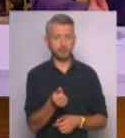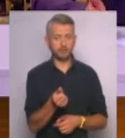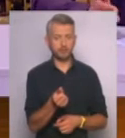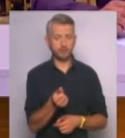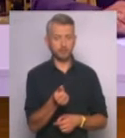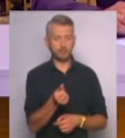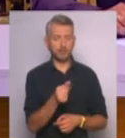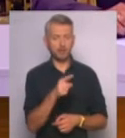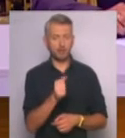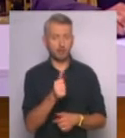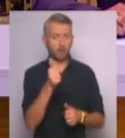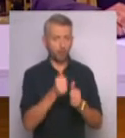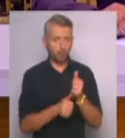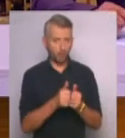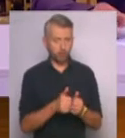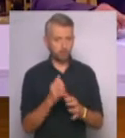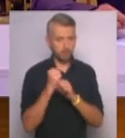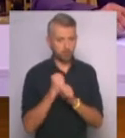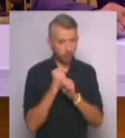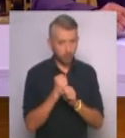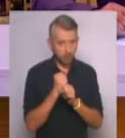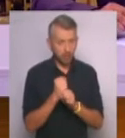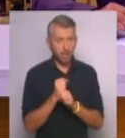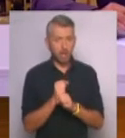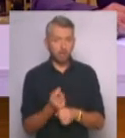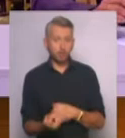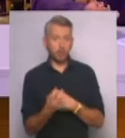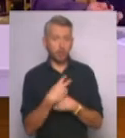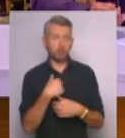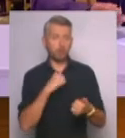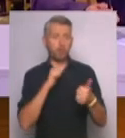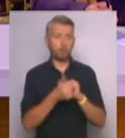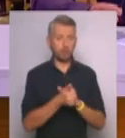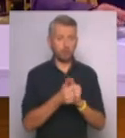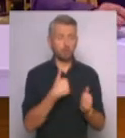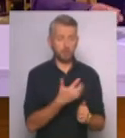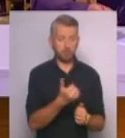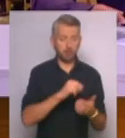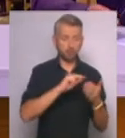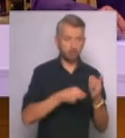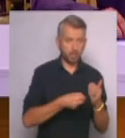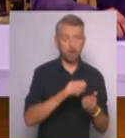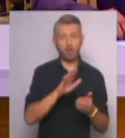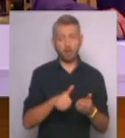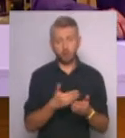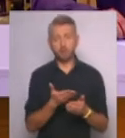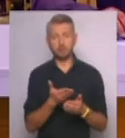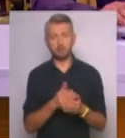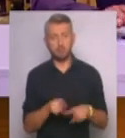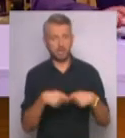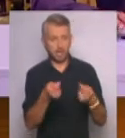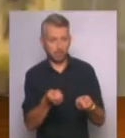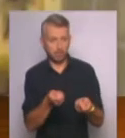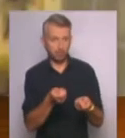за кожен мішок і приходять у нас, обмінюють на чек. Ми беремо чек і потім передаємо це в комунсервіс. Тобто максимально спрощена